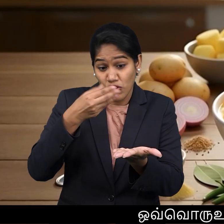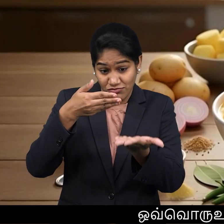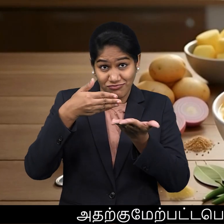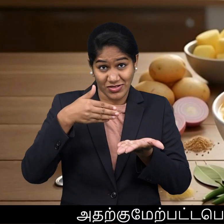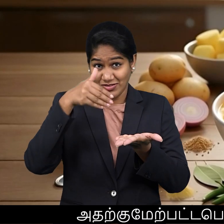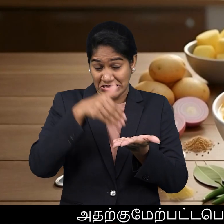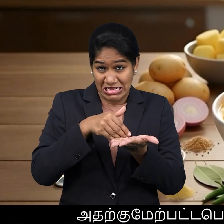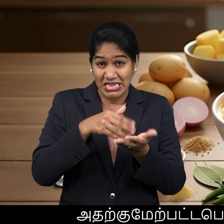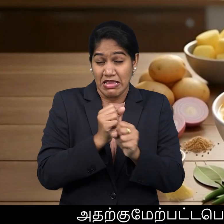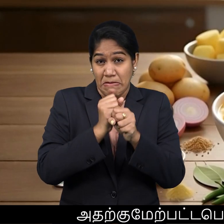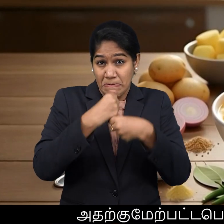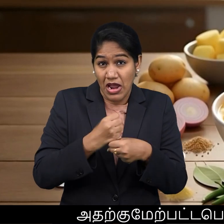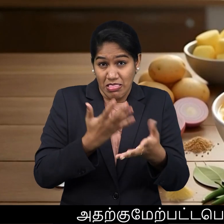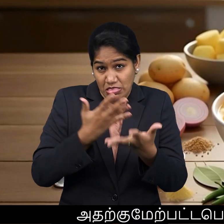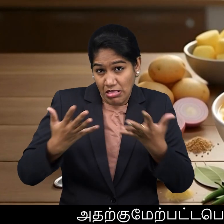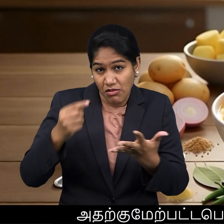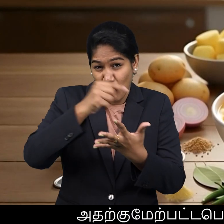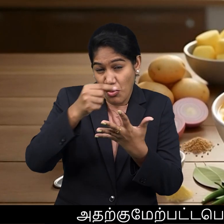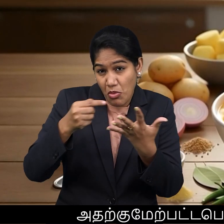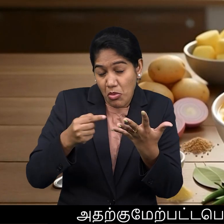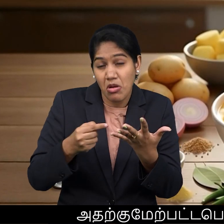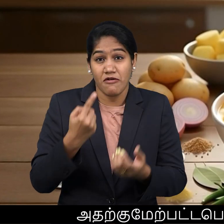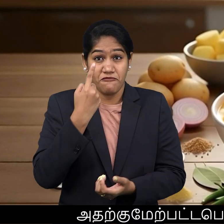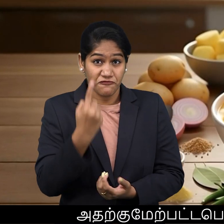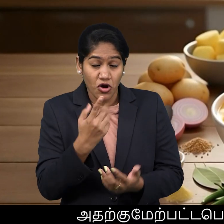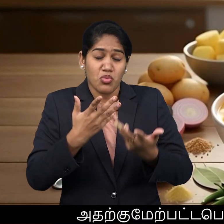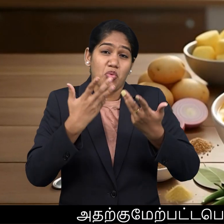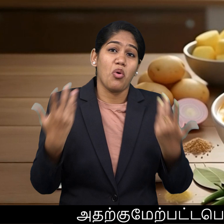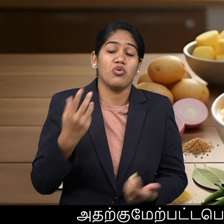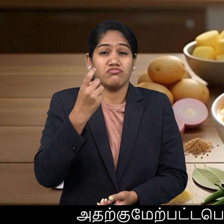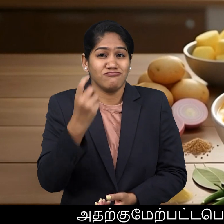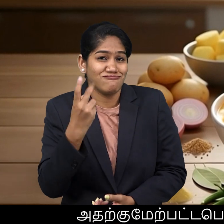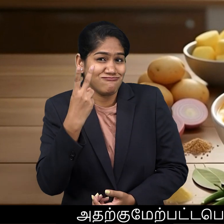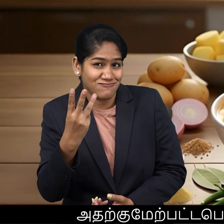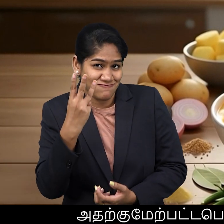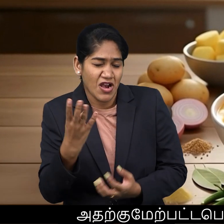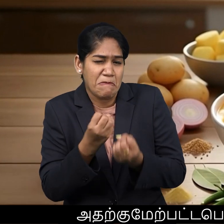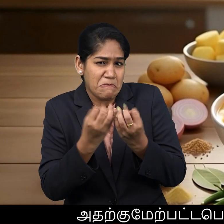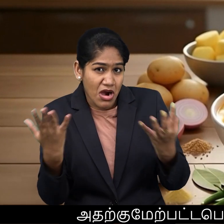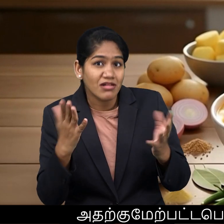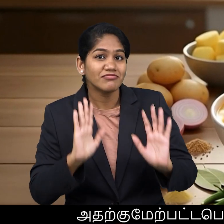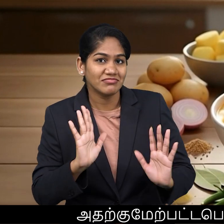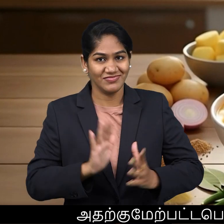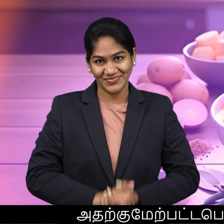ஒவ்வொரு உணவும் ஒன்று அல்லது அதற்கு மேற்பட்ட பொருட்களால் செய்யப்படுகிறது.